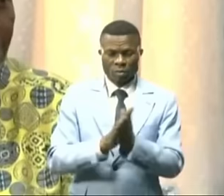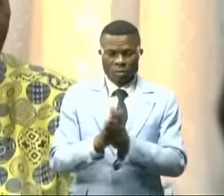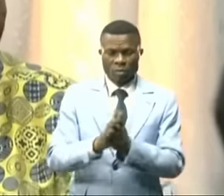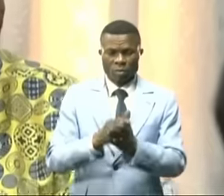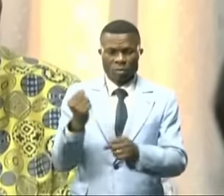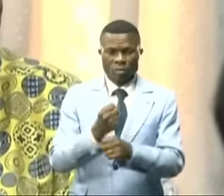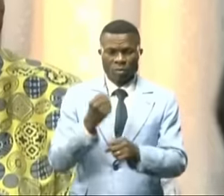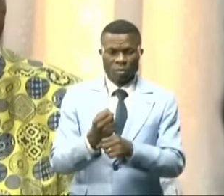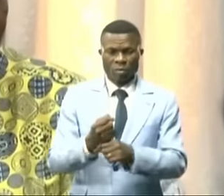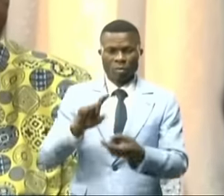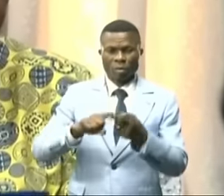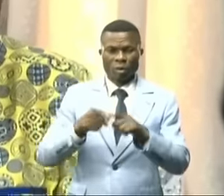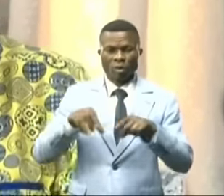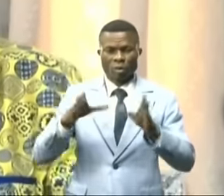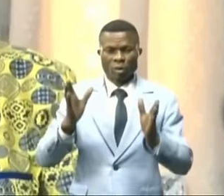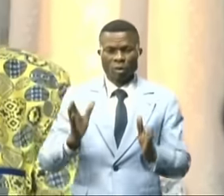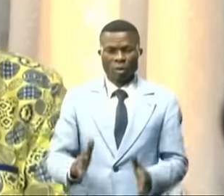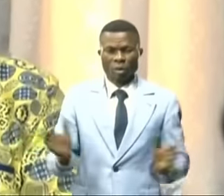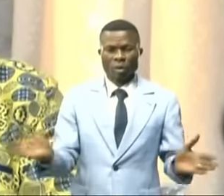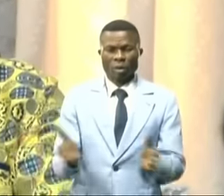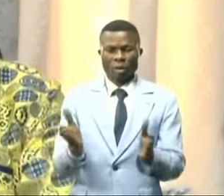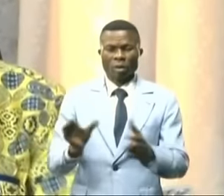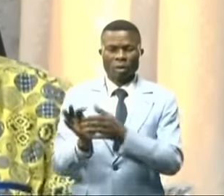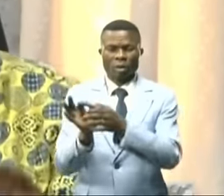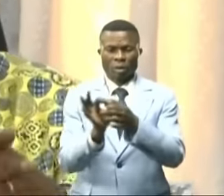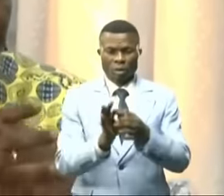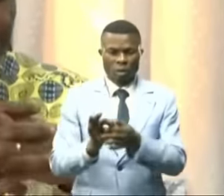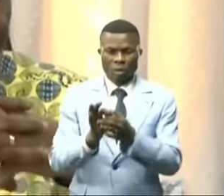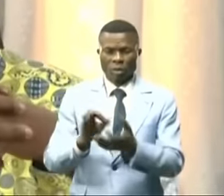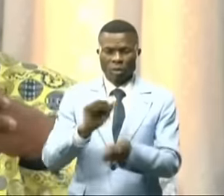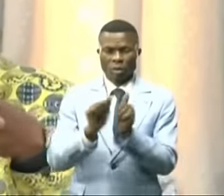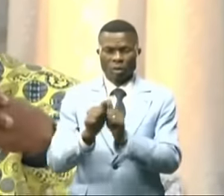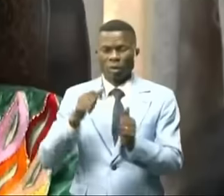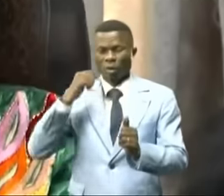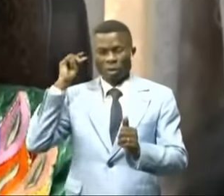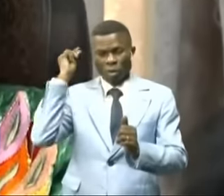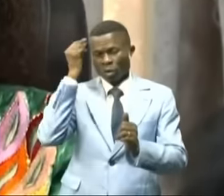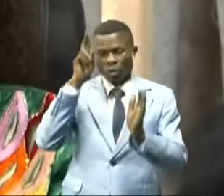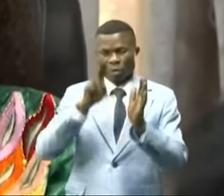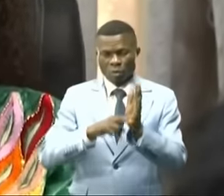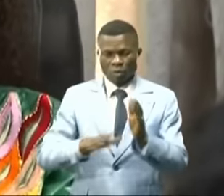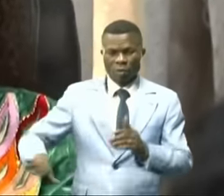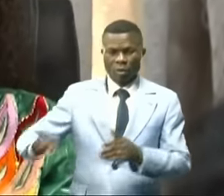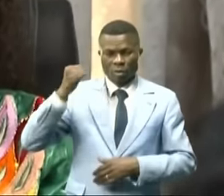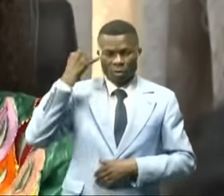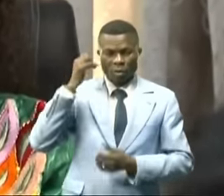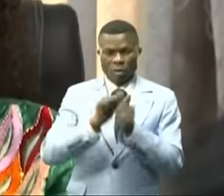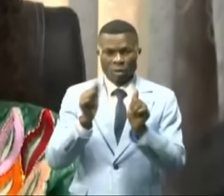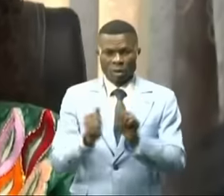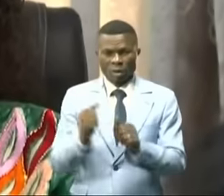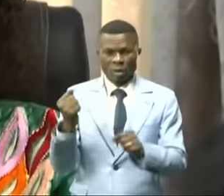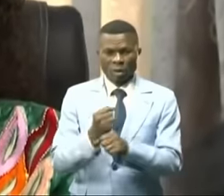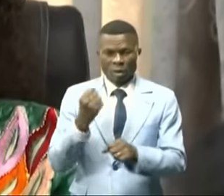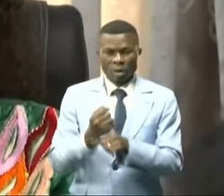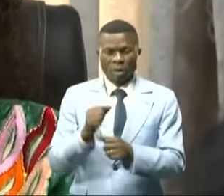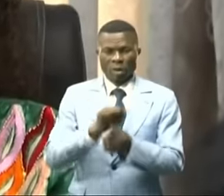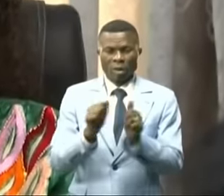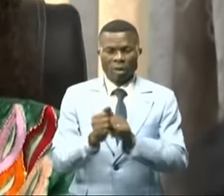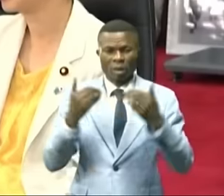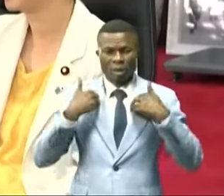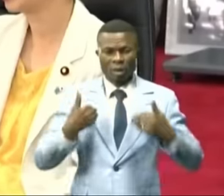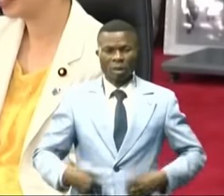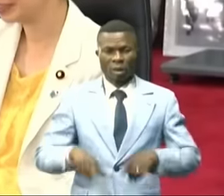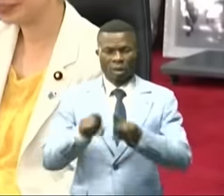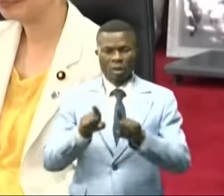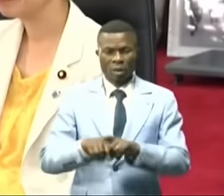avec leurs homologues congolais pour renforcer le soutien du gouvernement japonais, notamment dans les secteurs de la police, dans les domaines de la santé